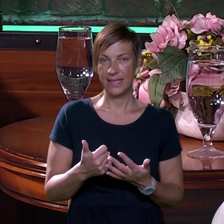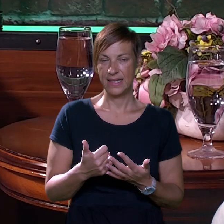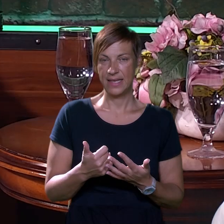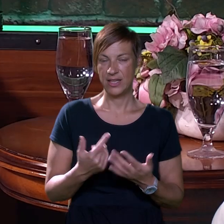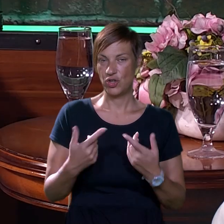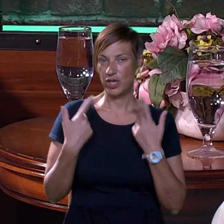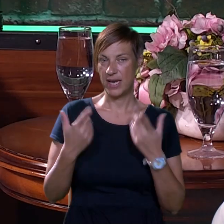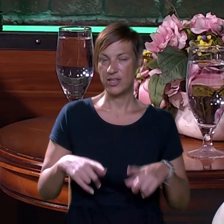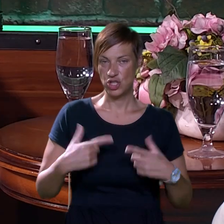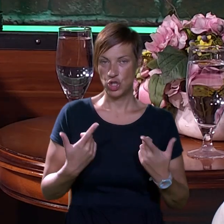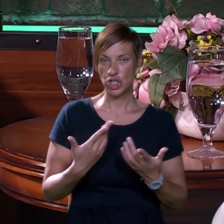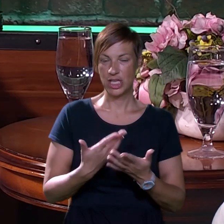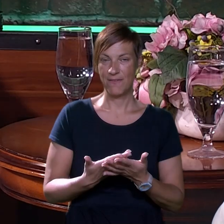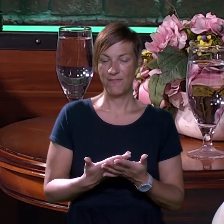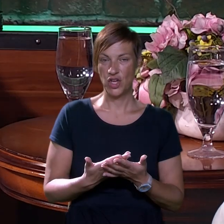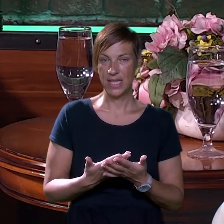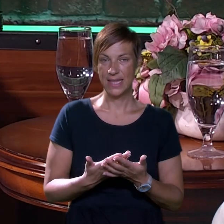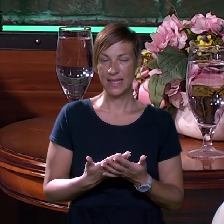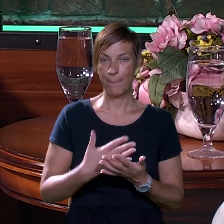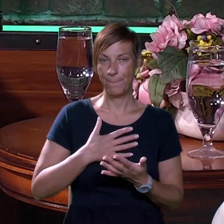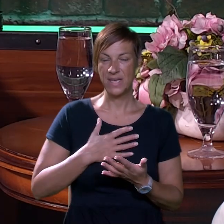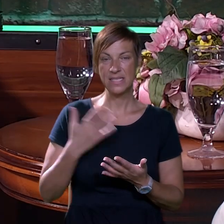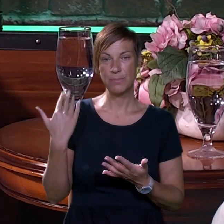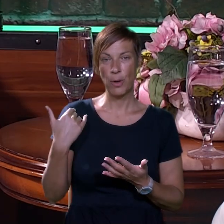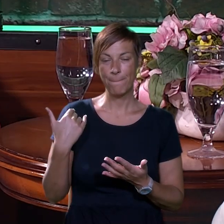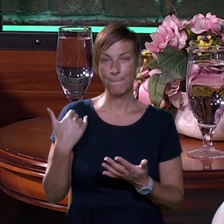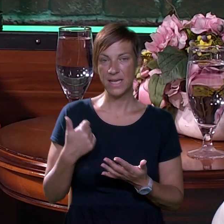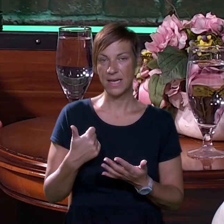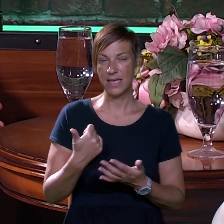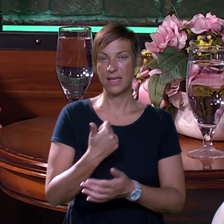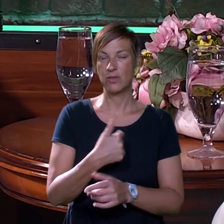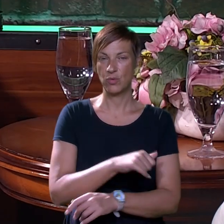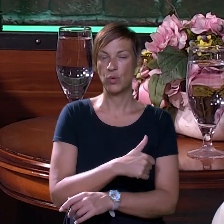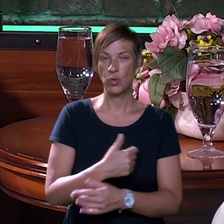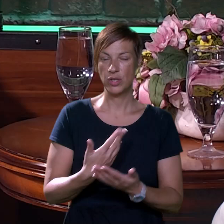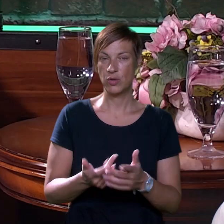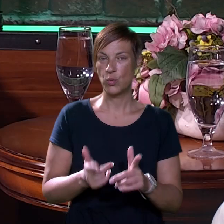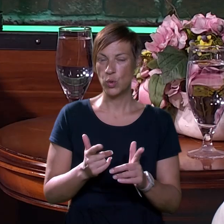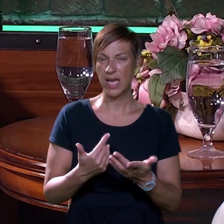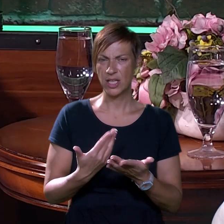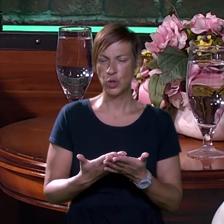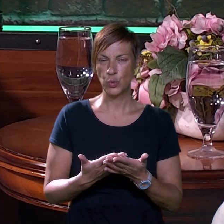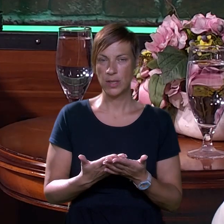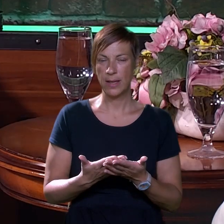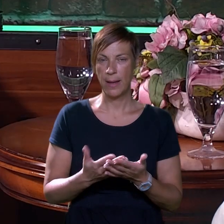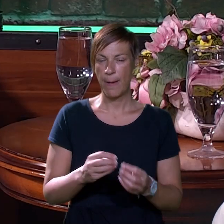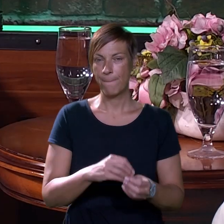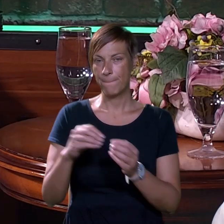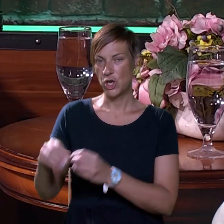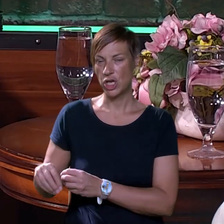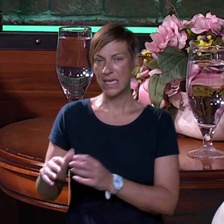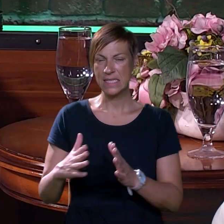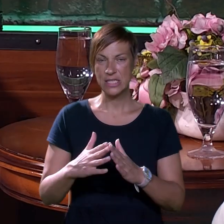jednog radosnog života, mi smo bili godinu i nešto čak u ratu i prognani